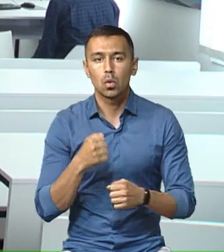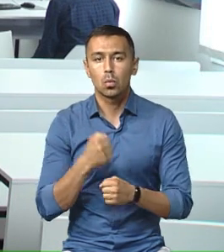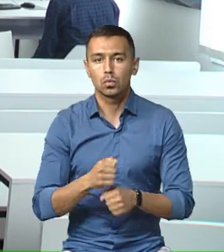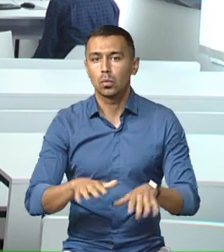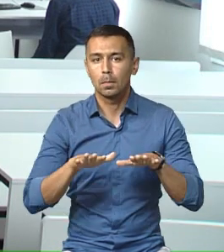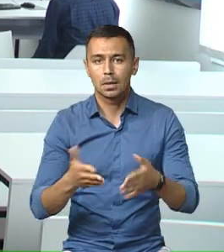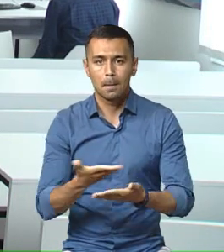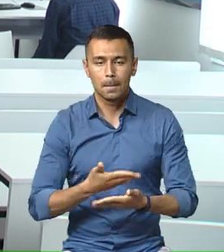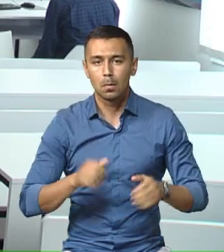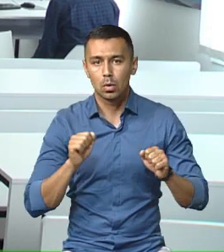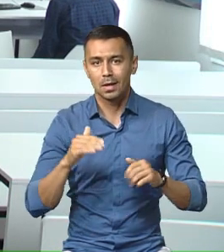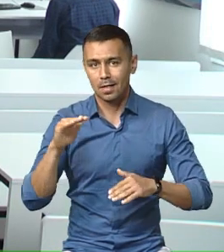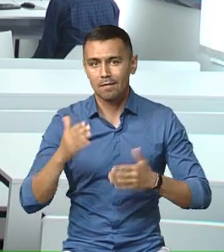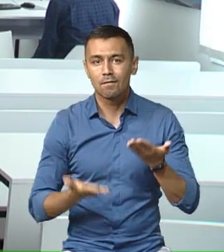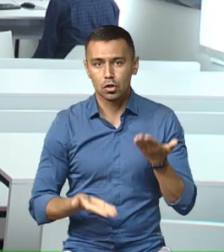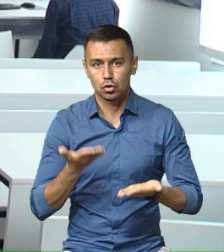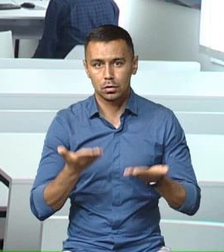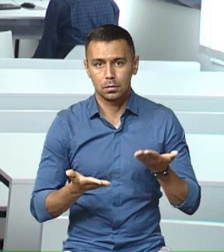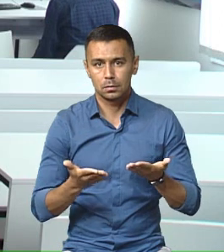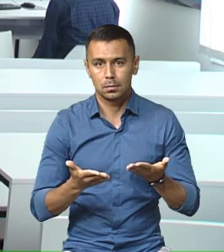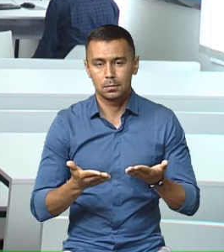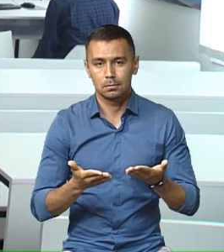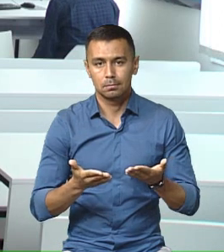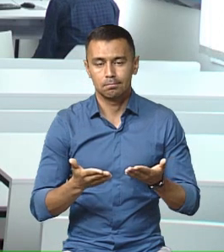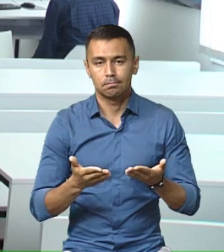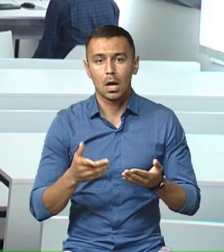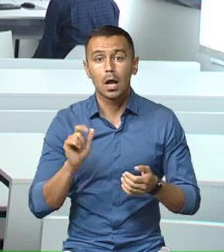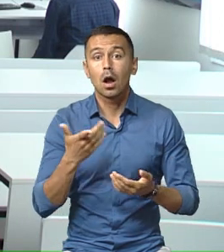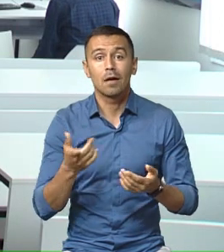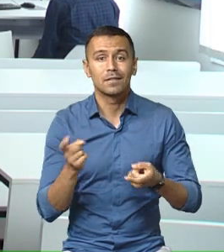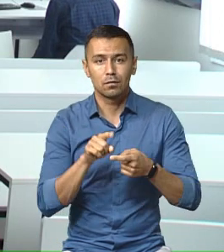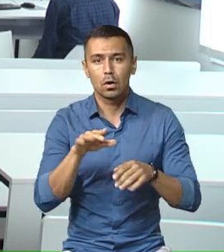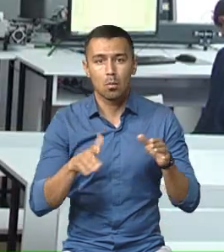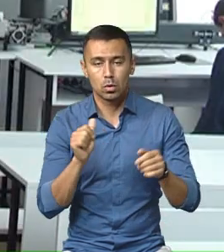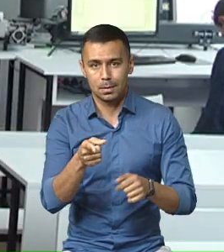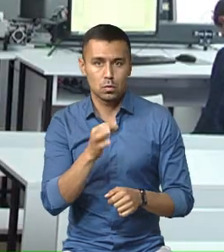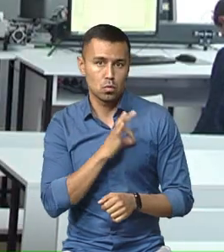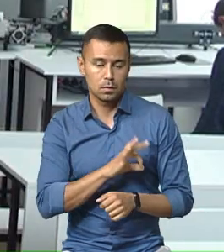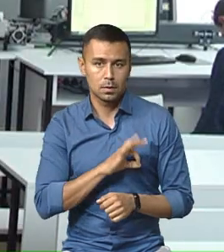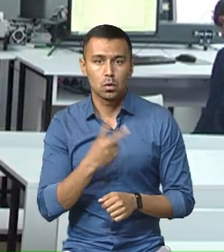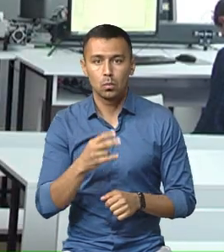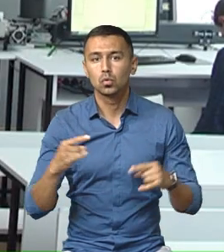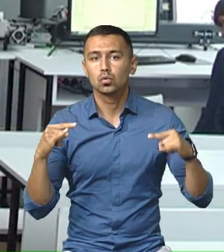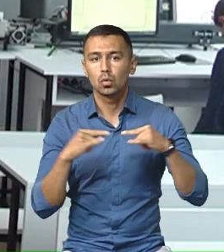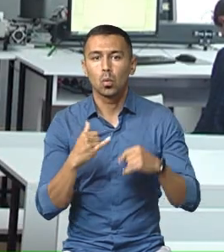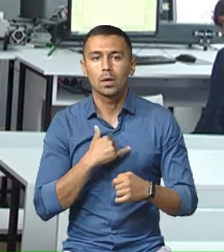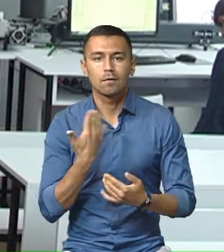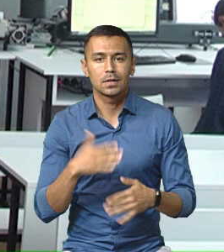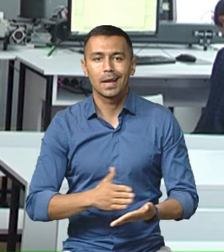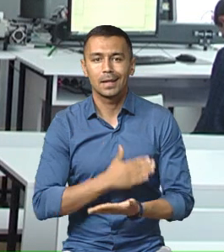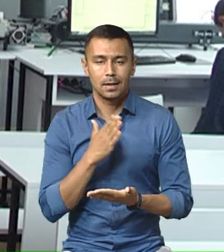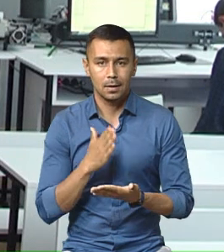місці ми можемо зважити об'єкт, і в залежності від того, яка його вага, ми можемо ним оперувати. На другому столі в нас вже